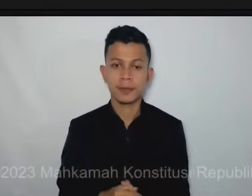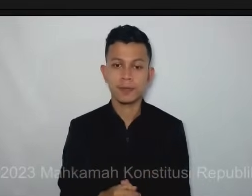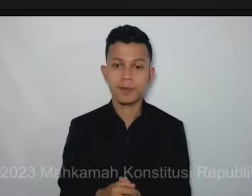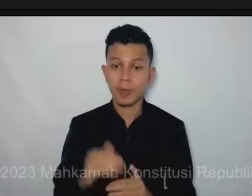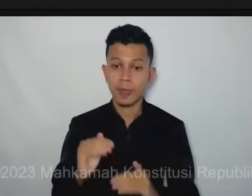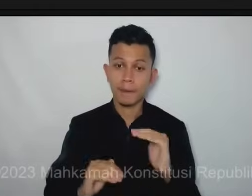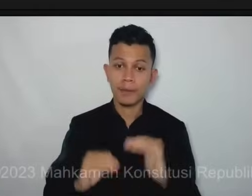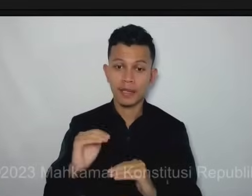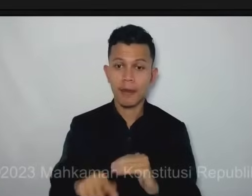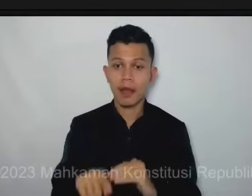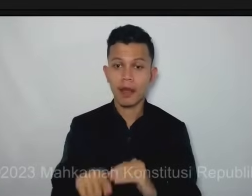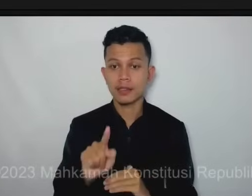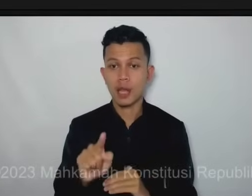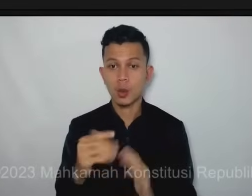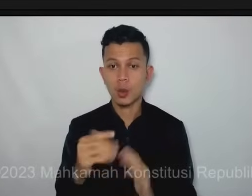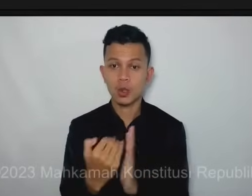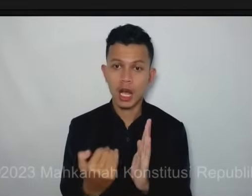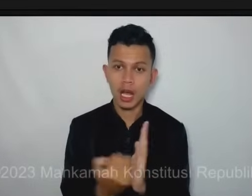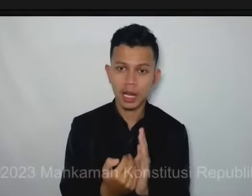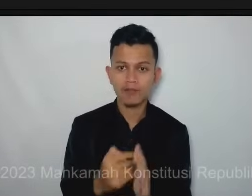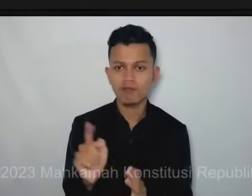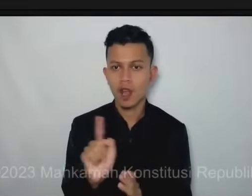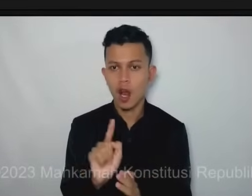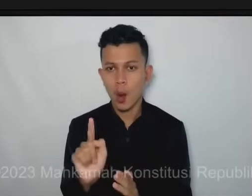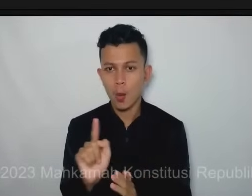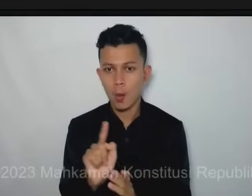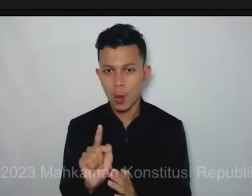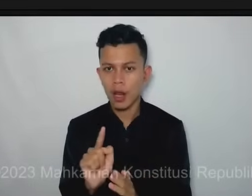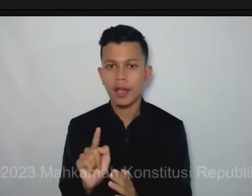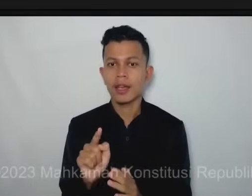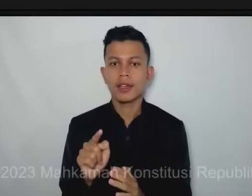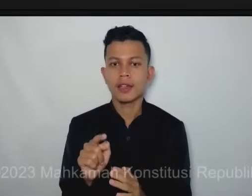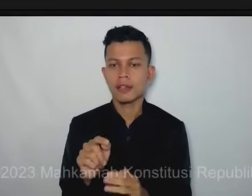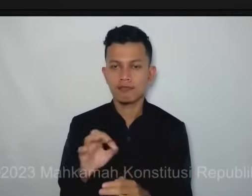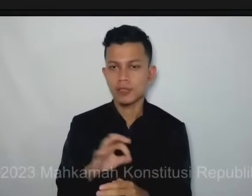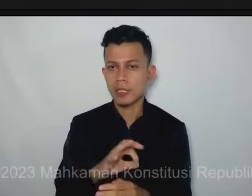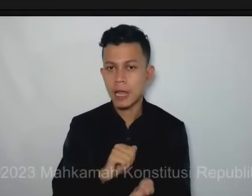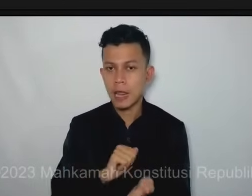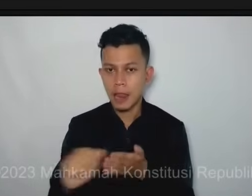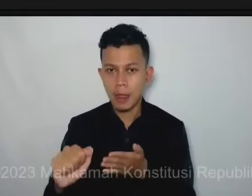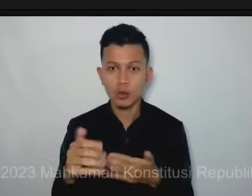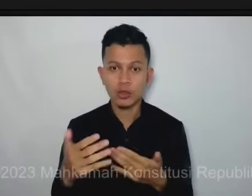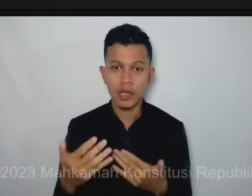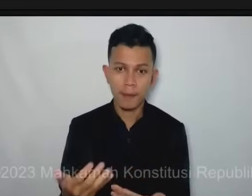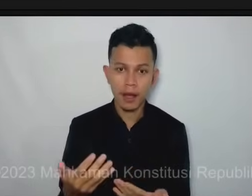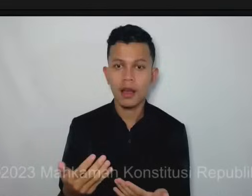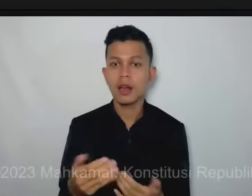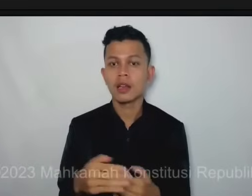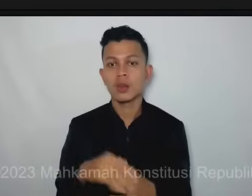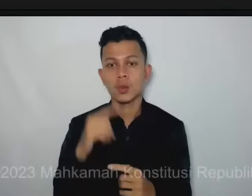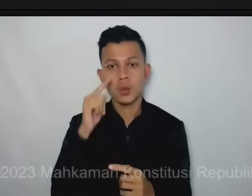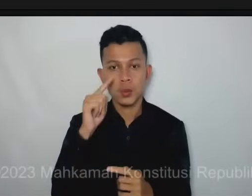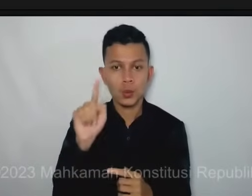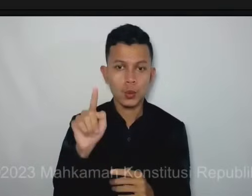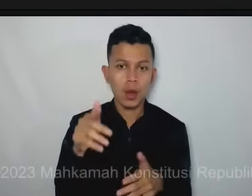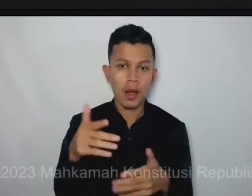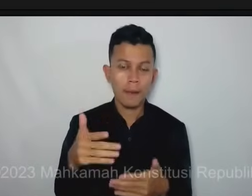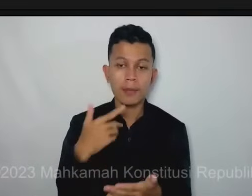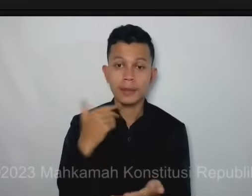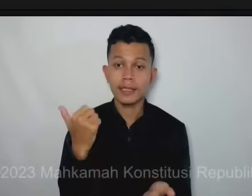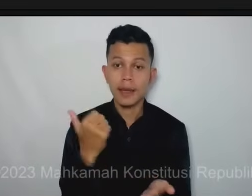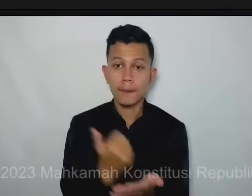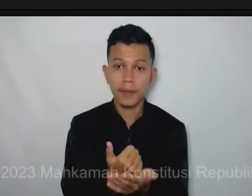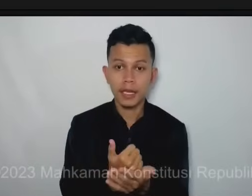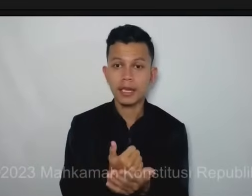bahwa salah satu syarat yang tidak boleh tidak ada kondisio sinokuanan dalam rangka menjamin